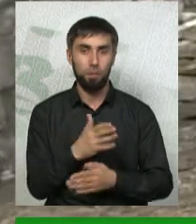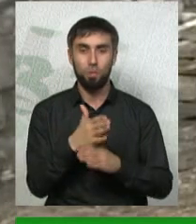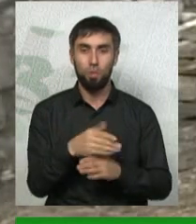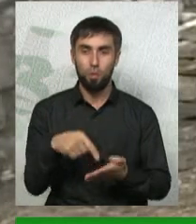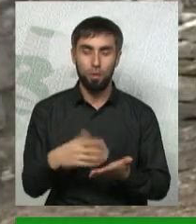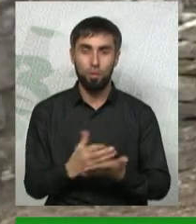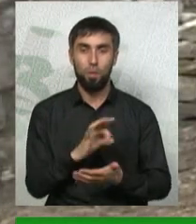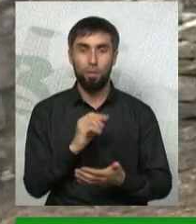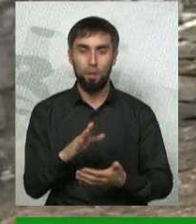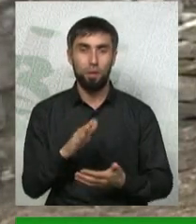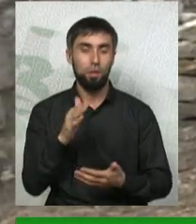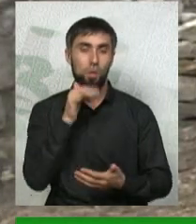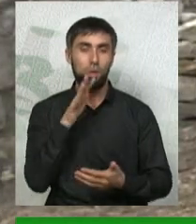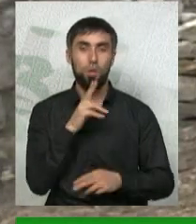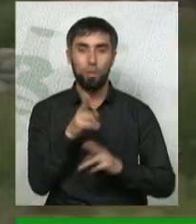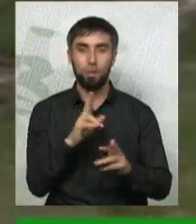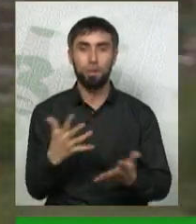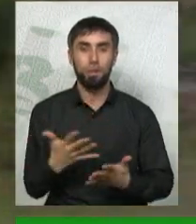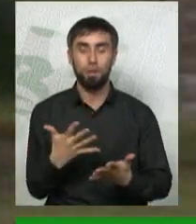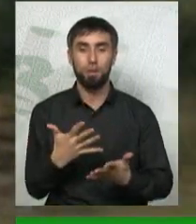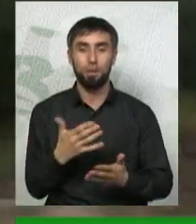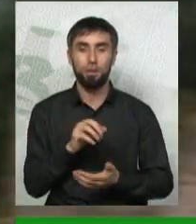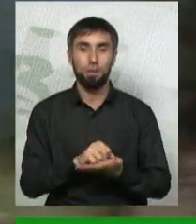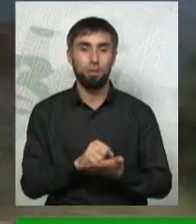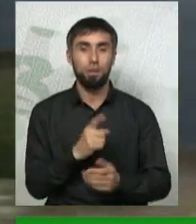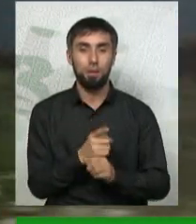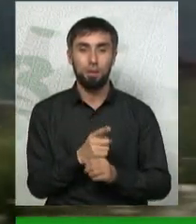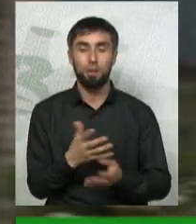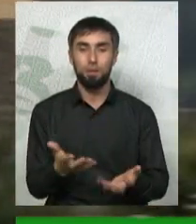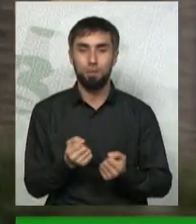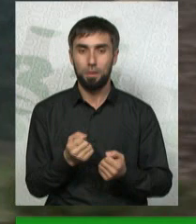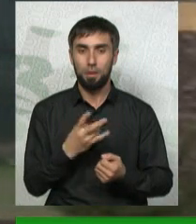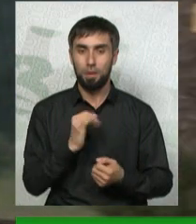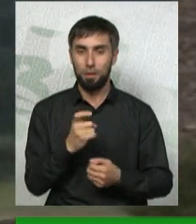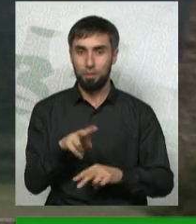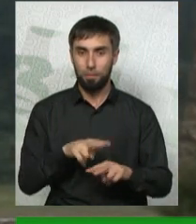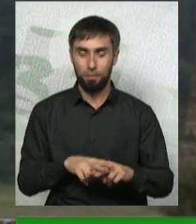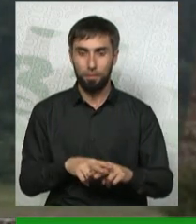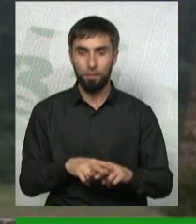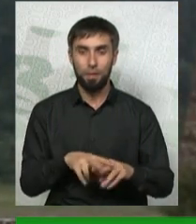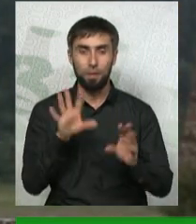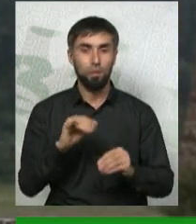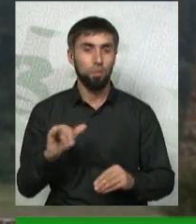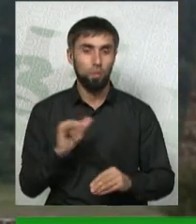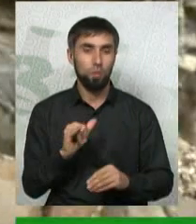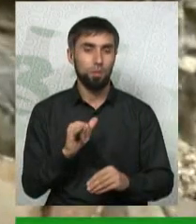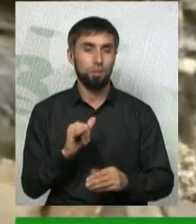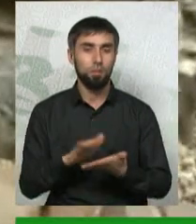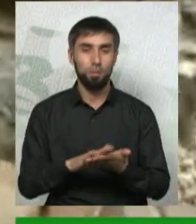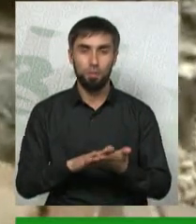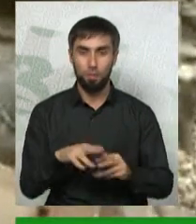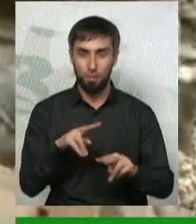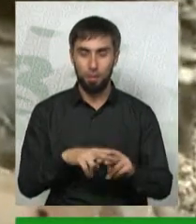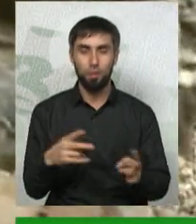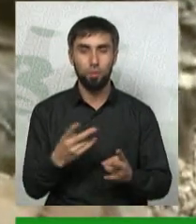захоронений, обвалов, кому обращаться и какие действия запрещено предпринимать на их территории. Все субботники работы по очистке